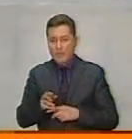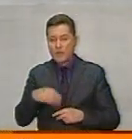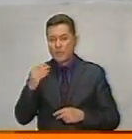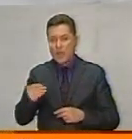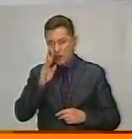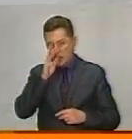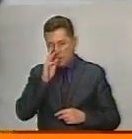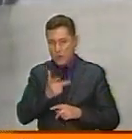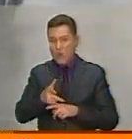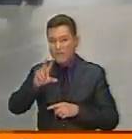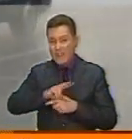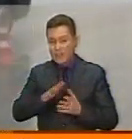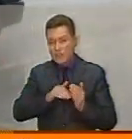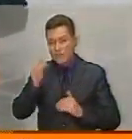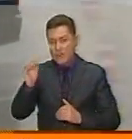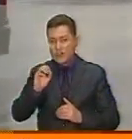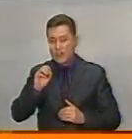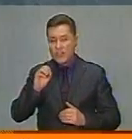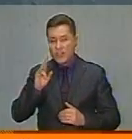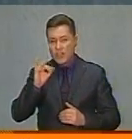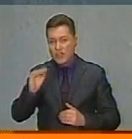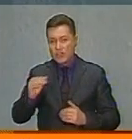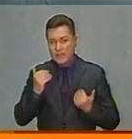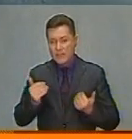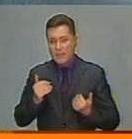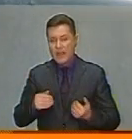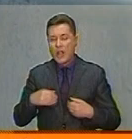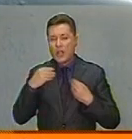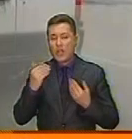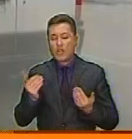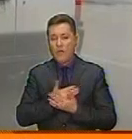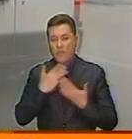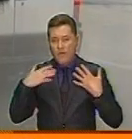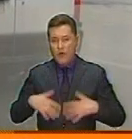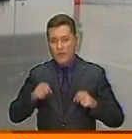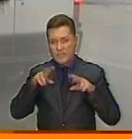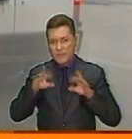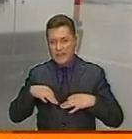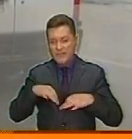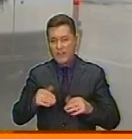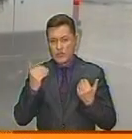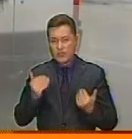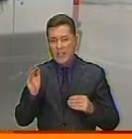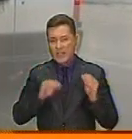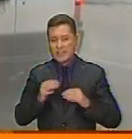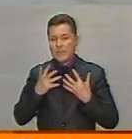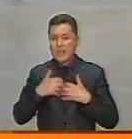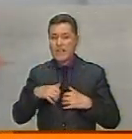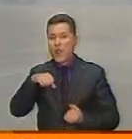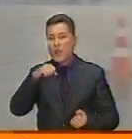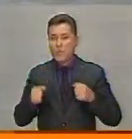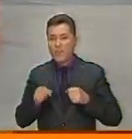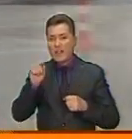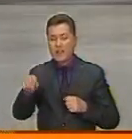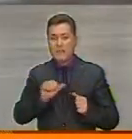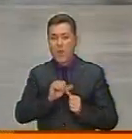втричі вище ніж тепер на рівні поліції а також нову форму і спецавтівки з сучасним начінням кермування ними